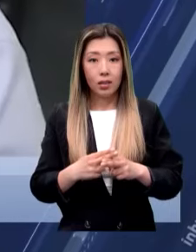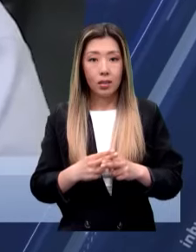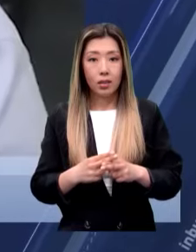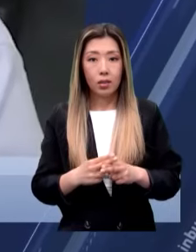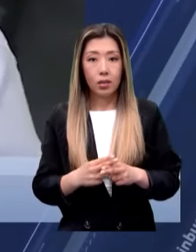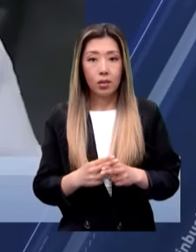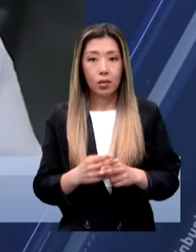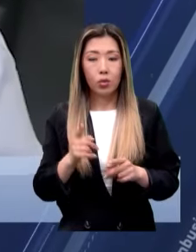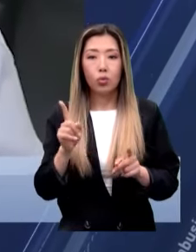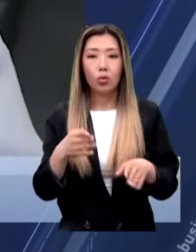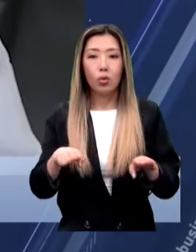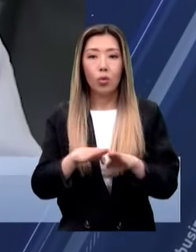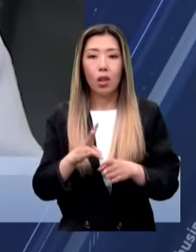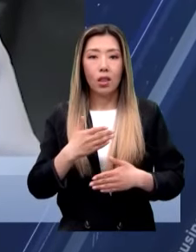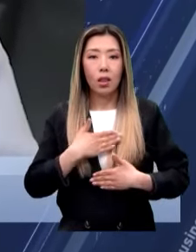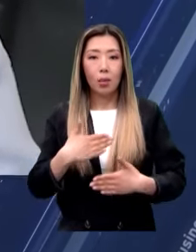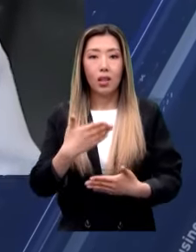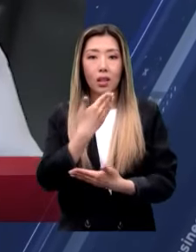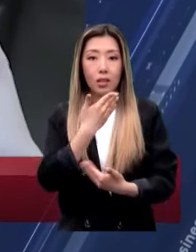Это что за неблагодарность?